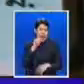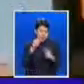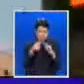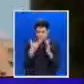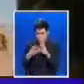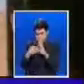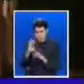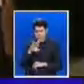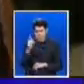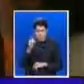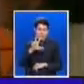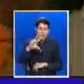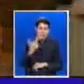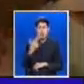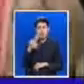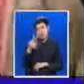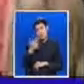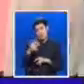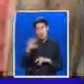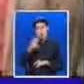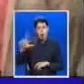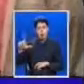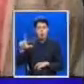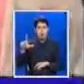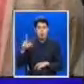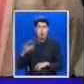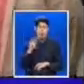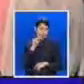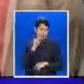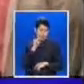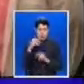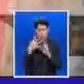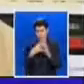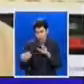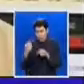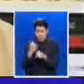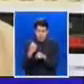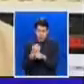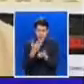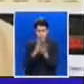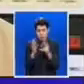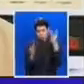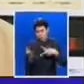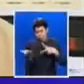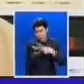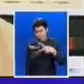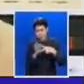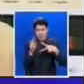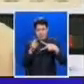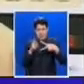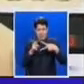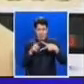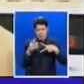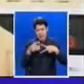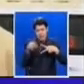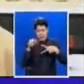นี่ย 34,934 ล้านลูกบาศก์เมตรนะครับน้ำใช้การได้เนี่ยเราก็มาแบ่งเป็น2ส่วนนะครับส่วนที่เราจะจั